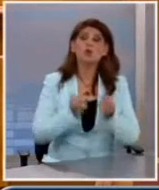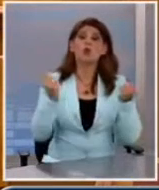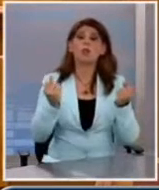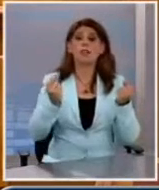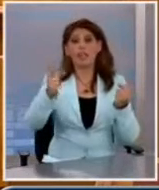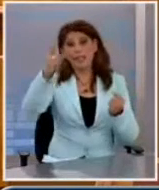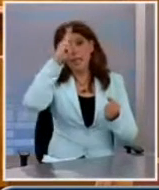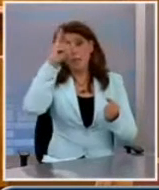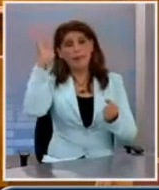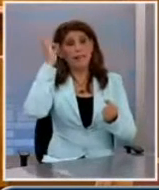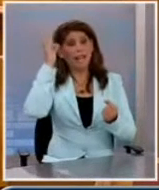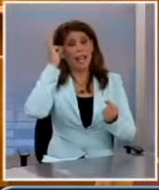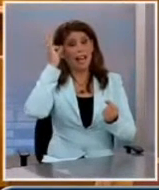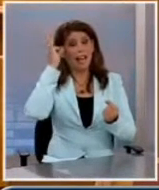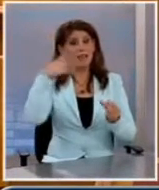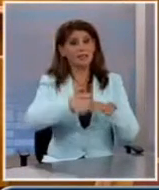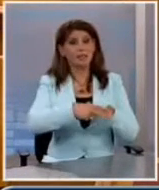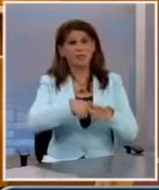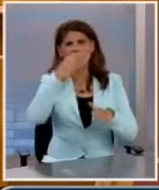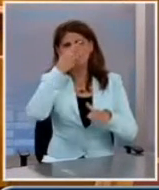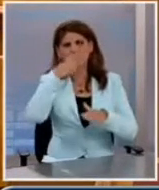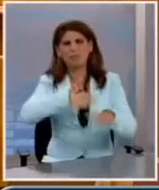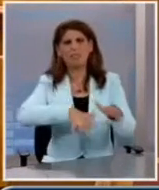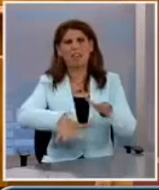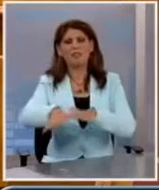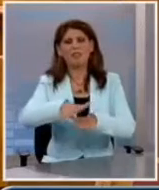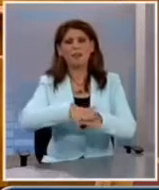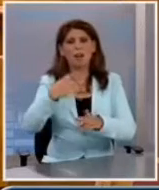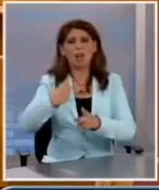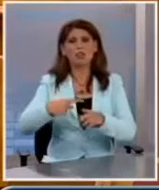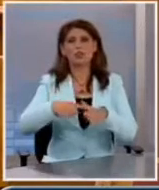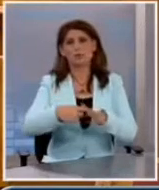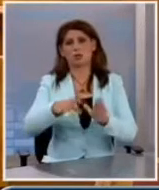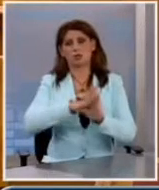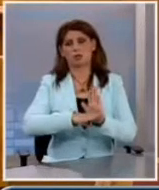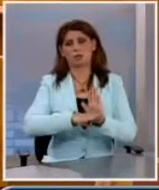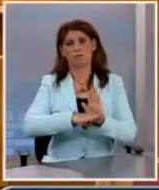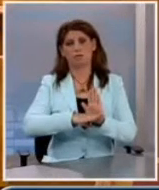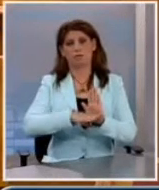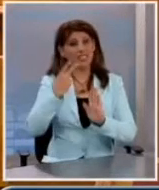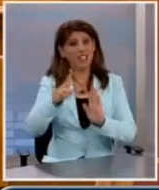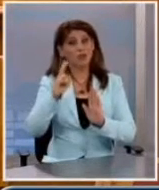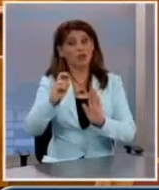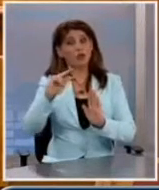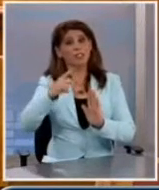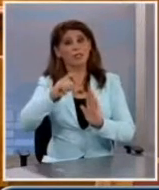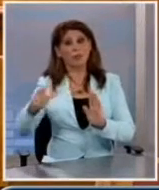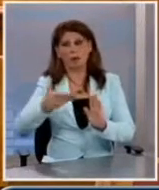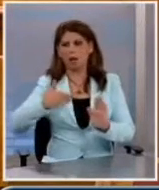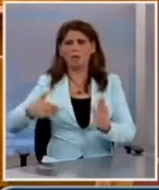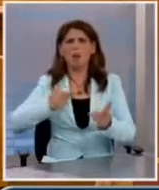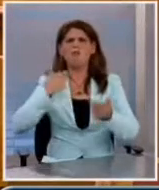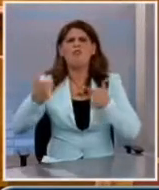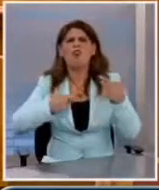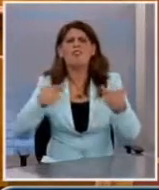τράπεζες και το διεφθαρμένο ελληνικό τραπεζικό σύστημα. Αυτό κάνατε. Και όταν κάποιοι φωνάζαμε, και